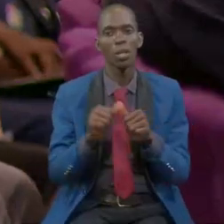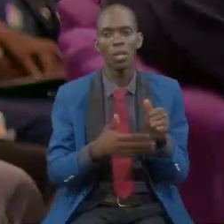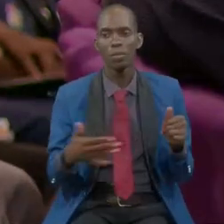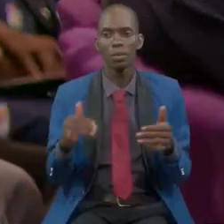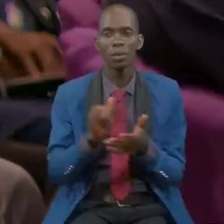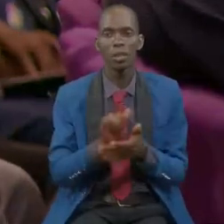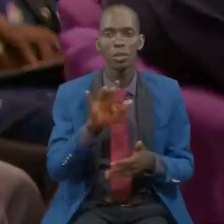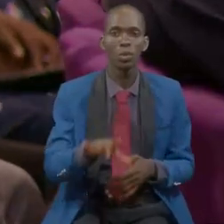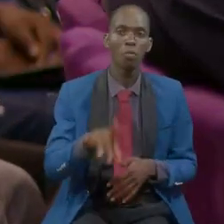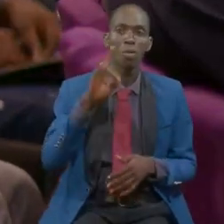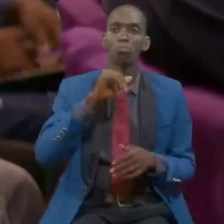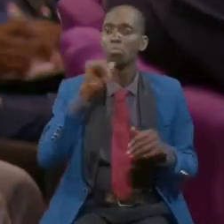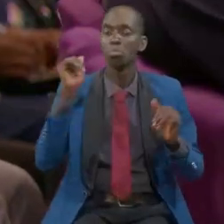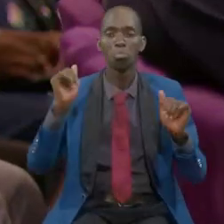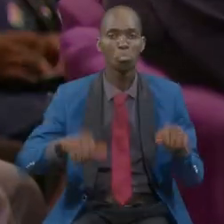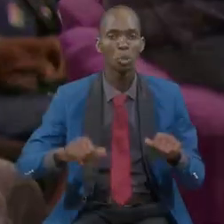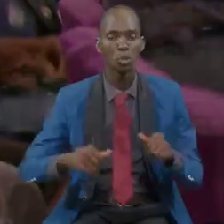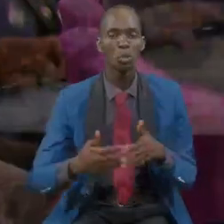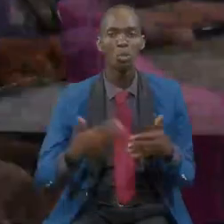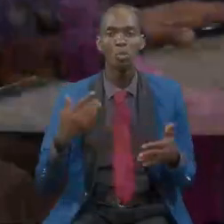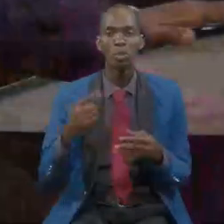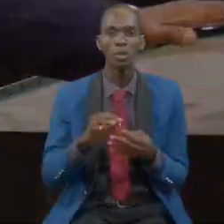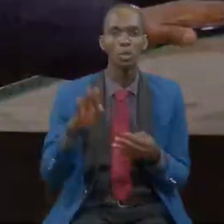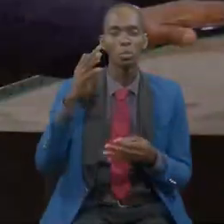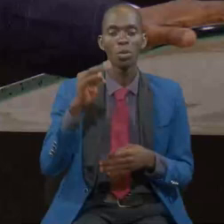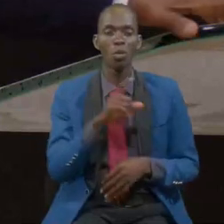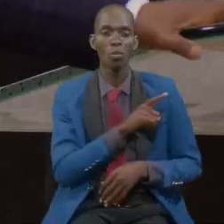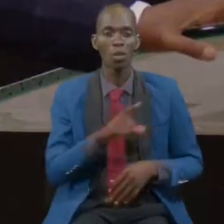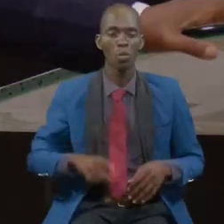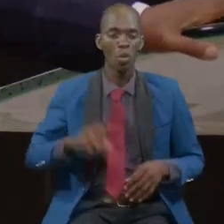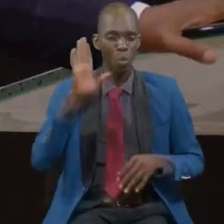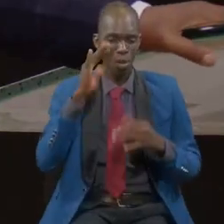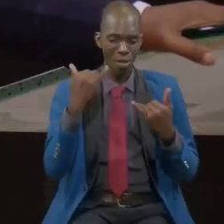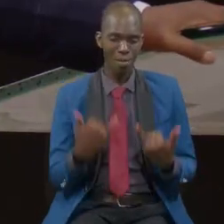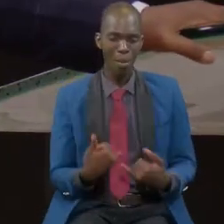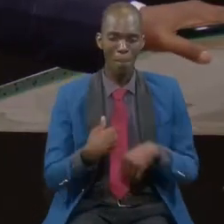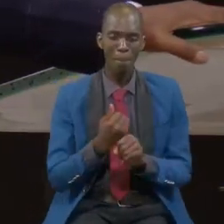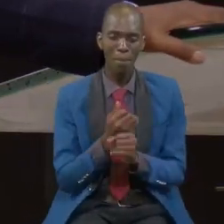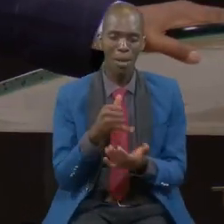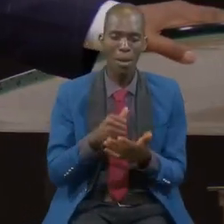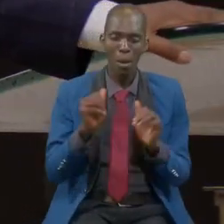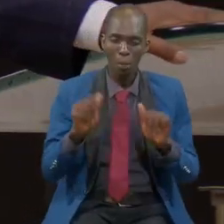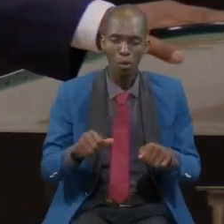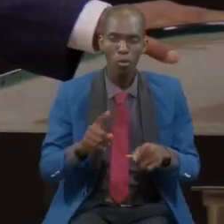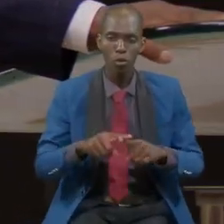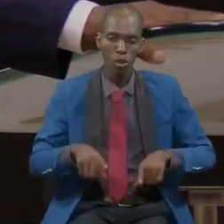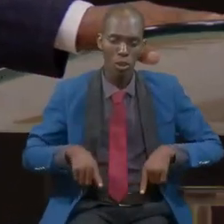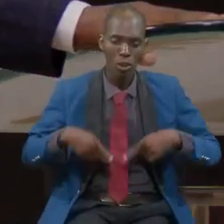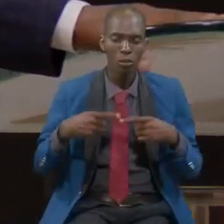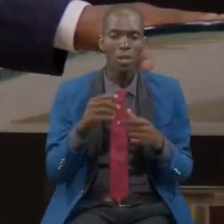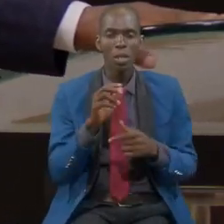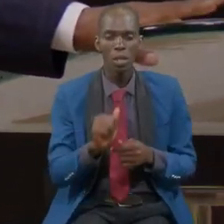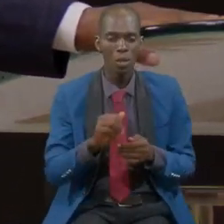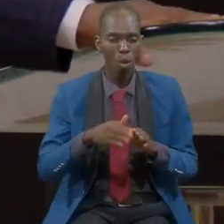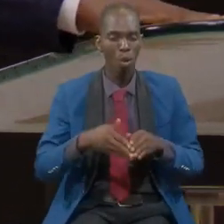Tout ce que vous retrouviez impossible, l'Esprit du Seigneur va le rendre possible pour